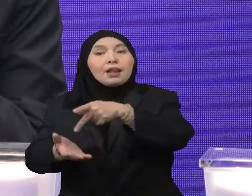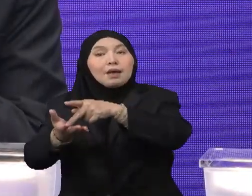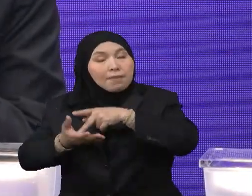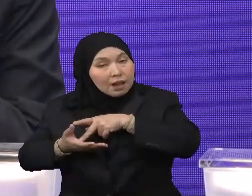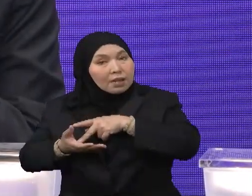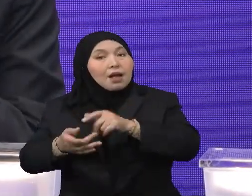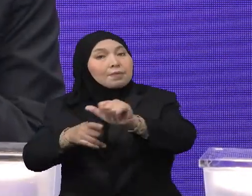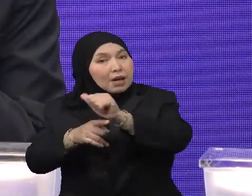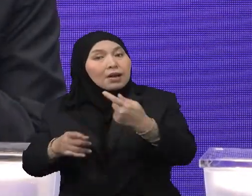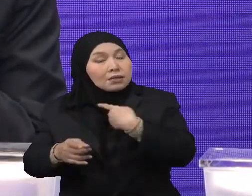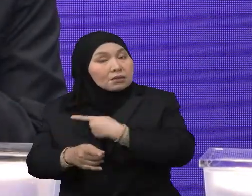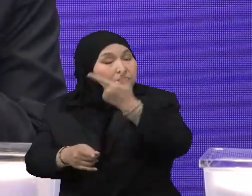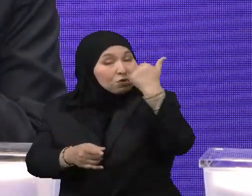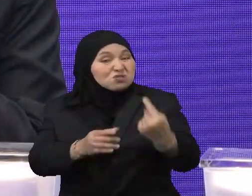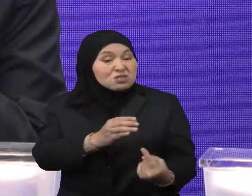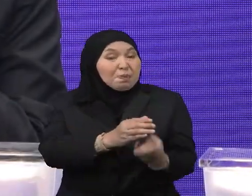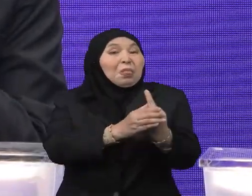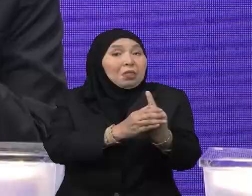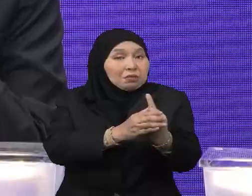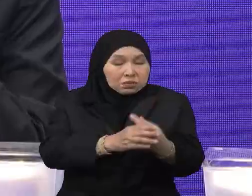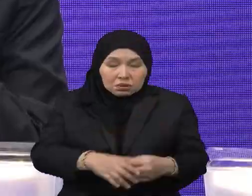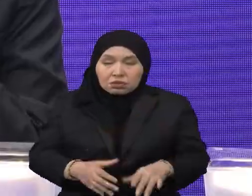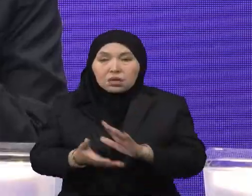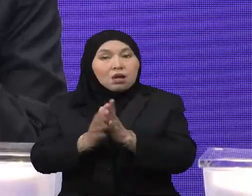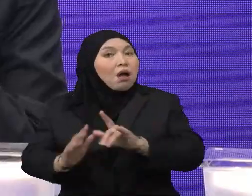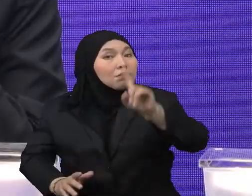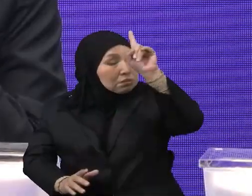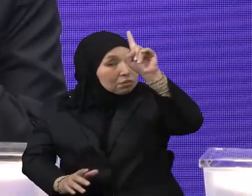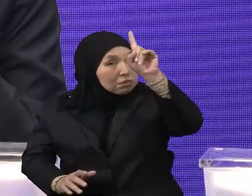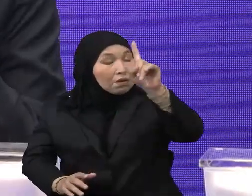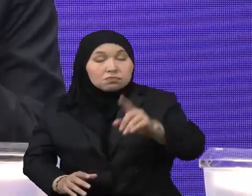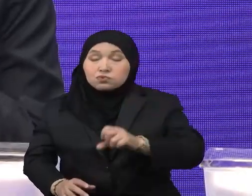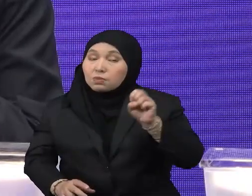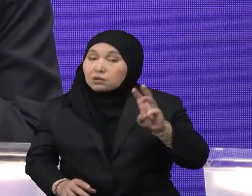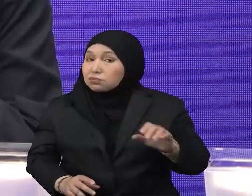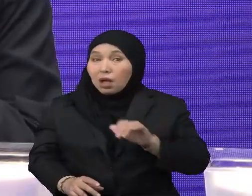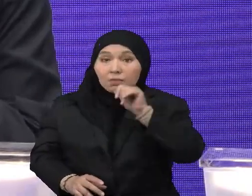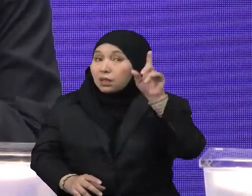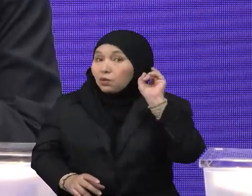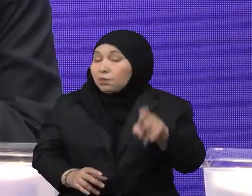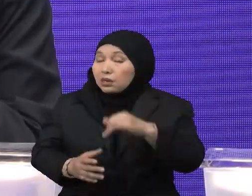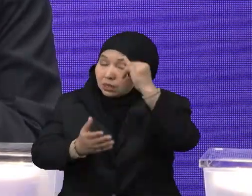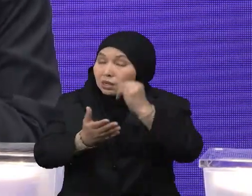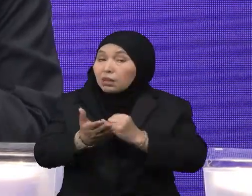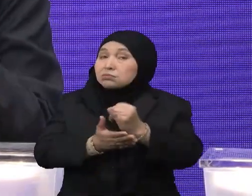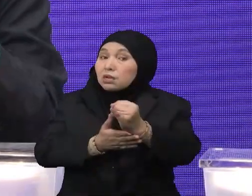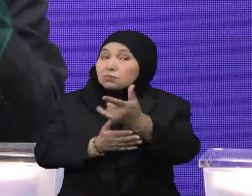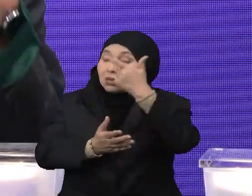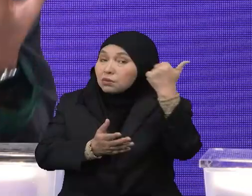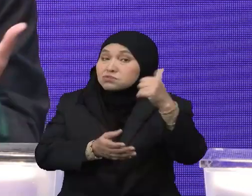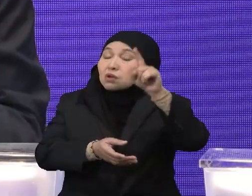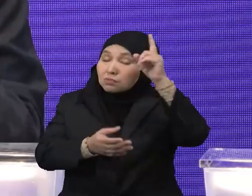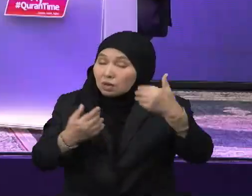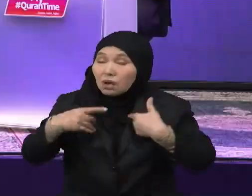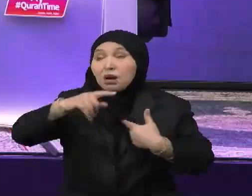Amalan kita itu kemudian kita mengungkit dan Allah Subhanahu Wa Ta'ala tidak memerlukan kepada keikhlasan Allah